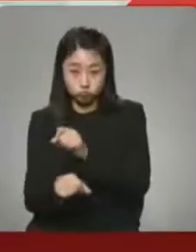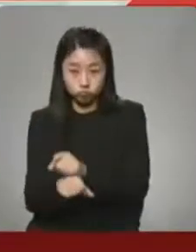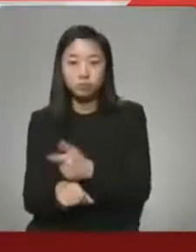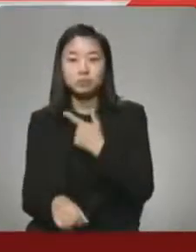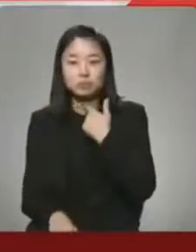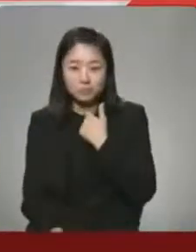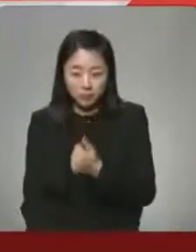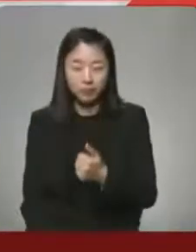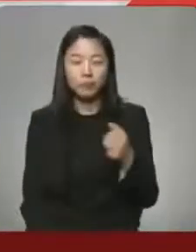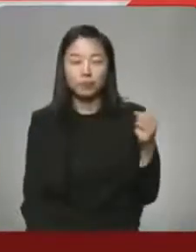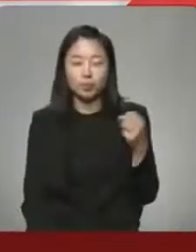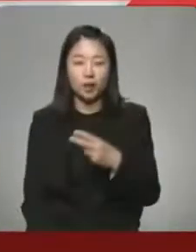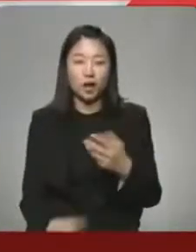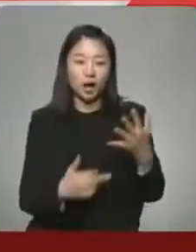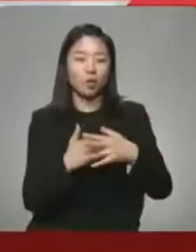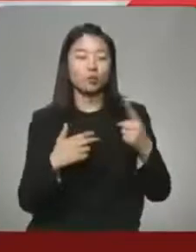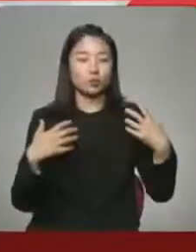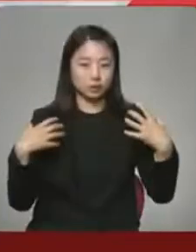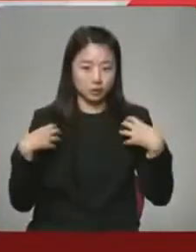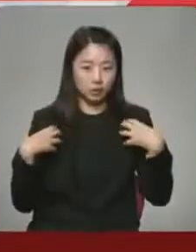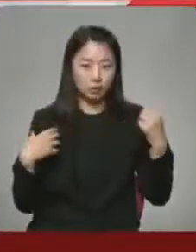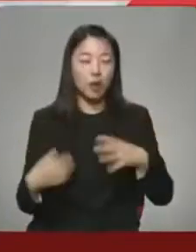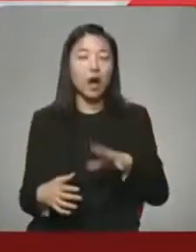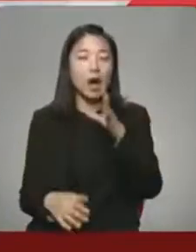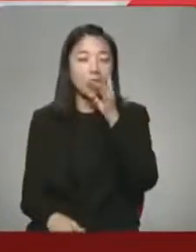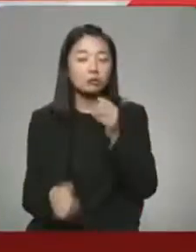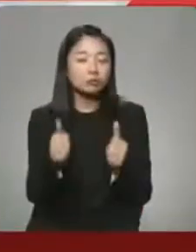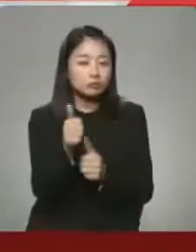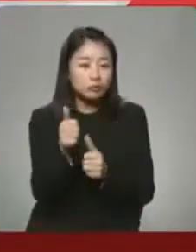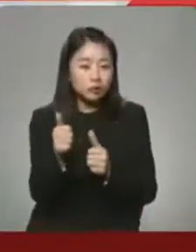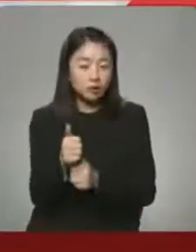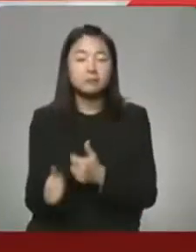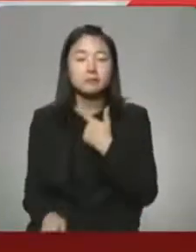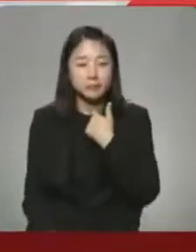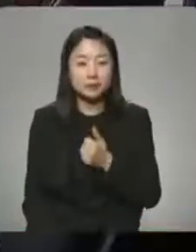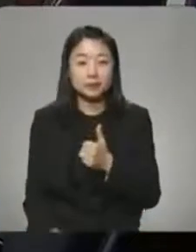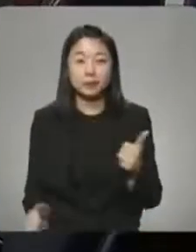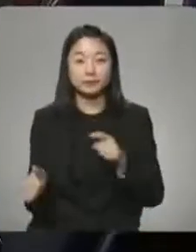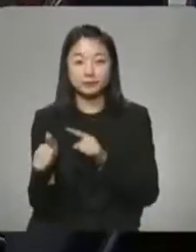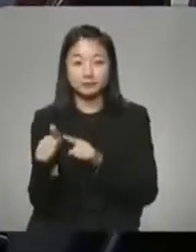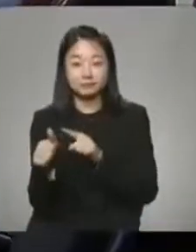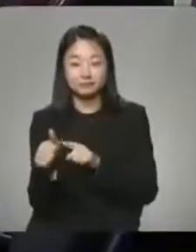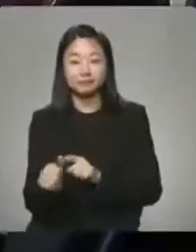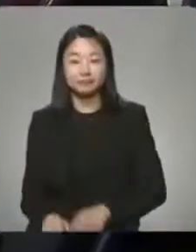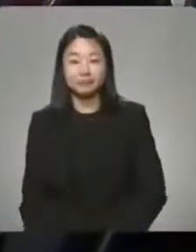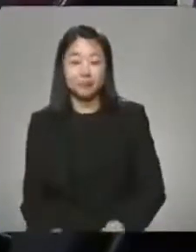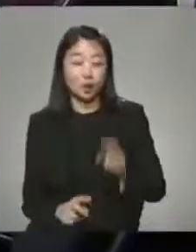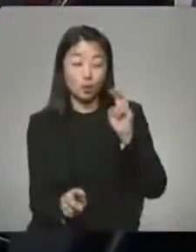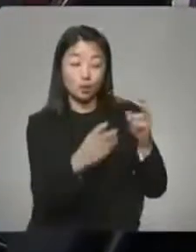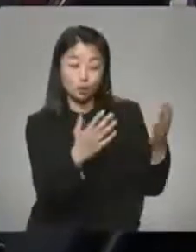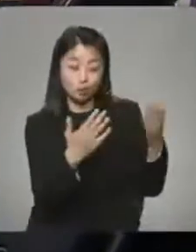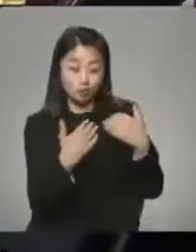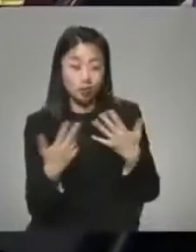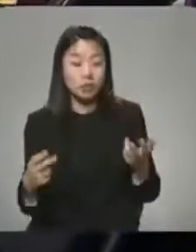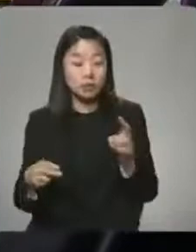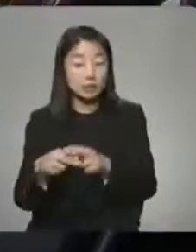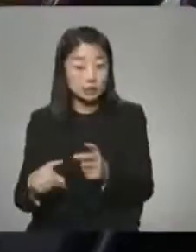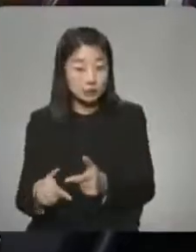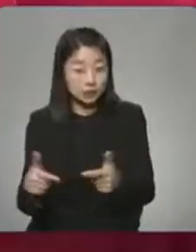부군수, 강원도청 일자리국장, 강릉시 부시장 등을 역임했습니다. 기업 유치와 일자리